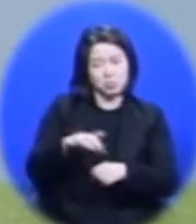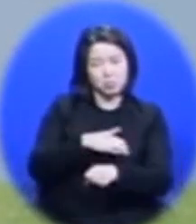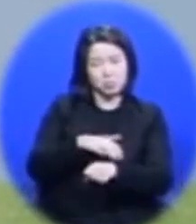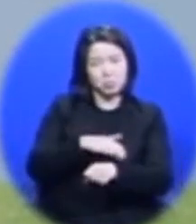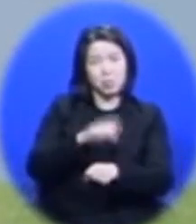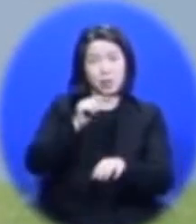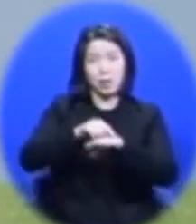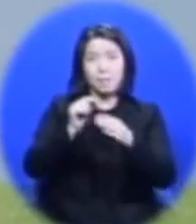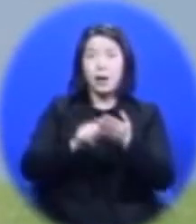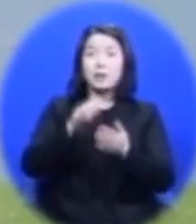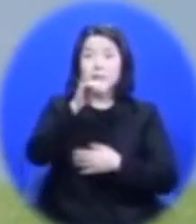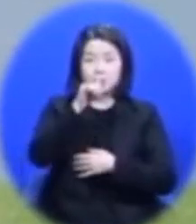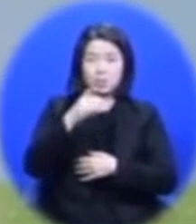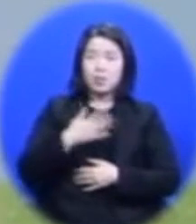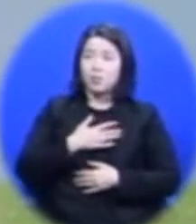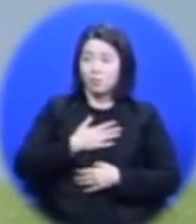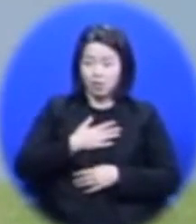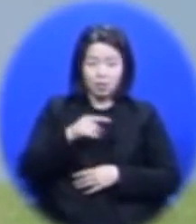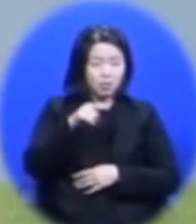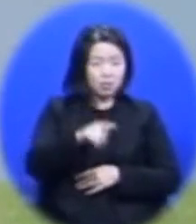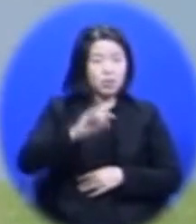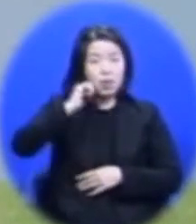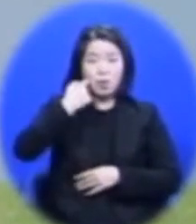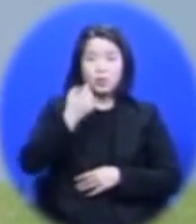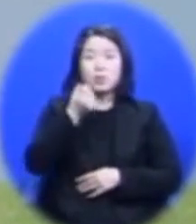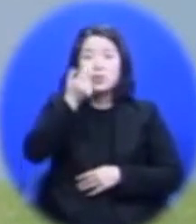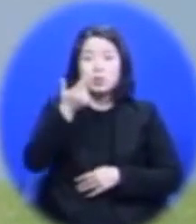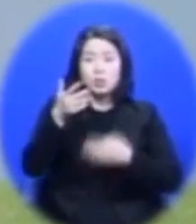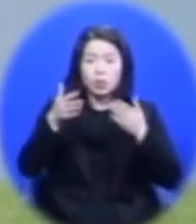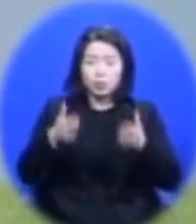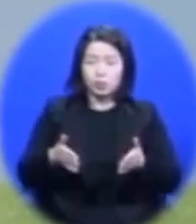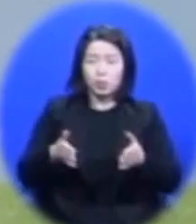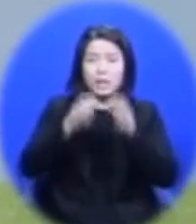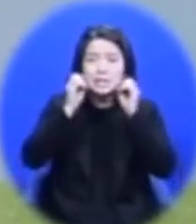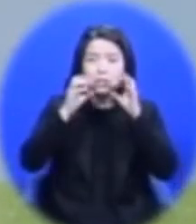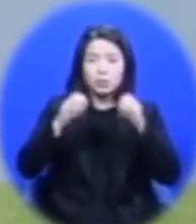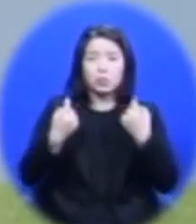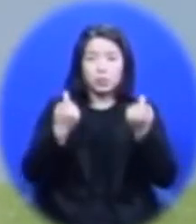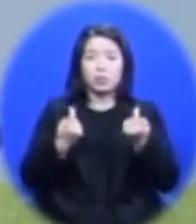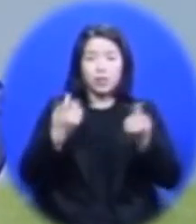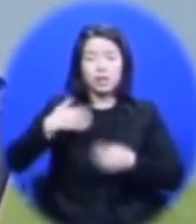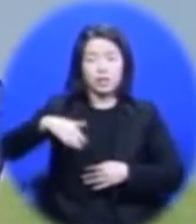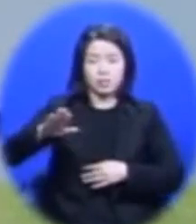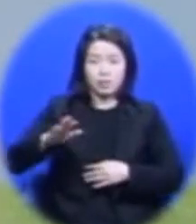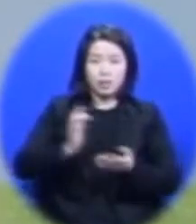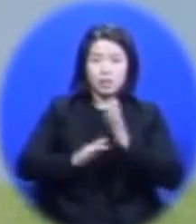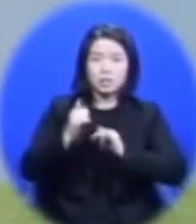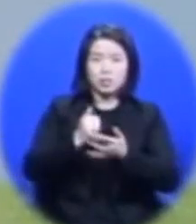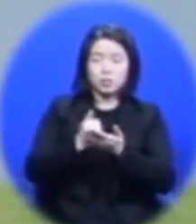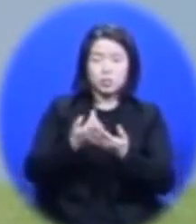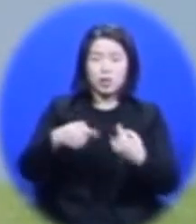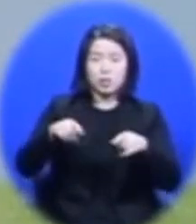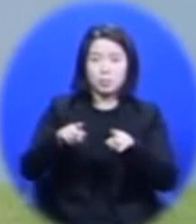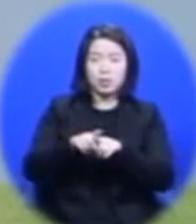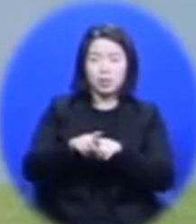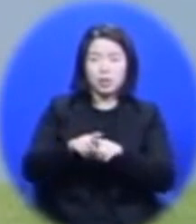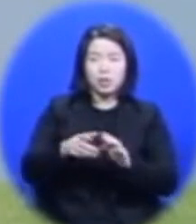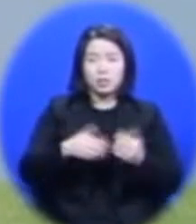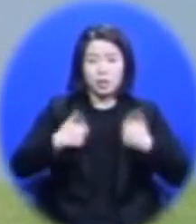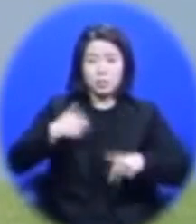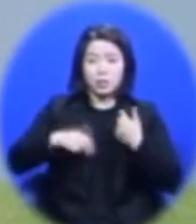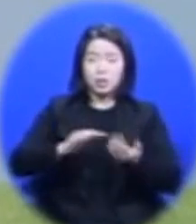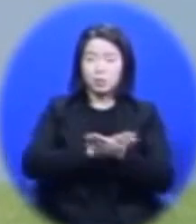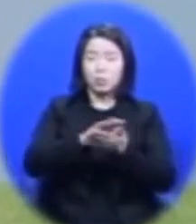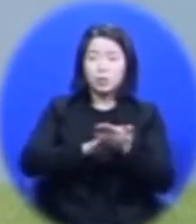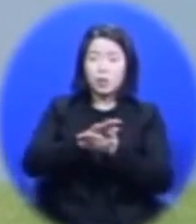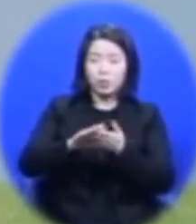마음이 들더랍니다. 아니, 내가 이 어려운 6개월 동안의 전도 여행을 떠나는데 예수님과 함께 재미있게 놀다 오라니, 이게